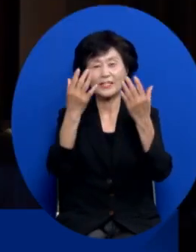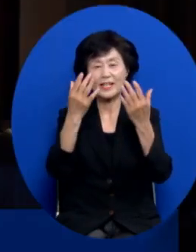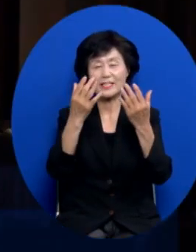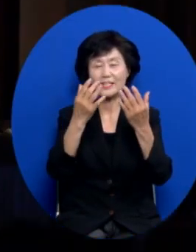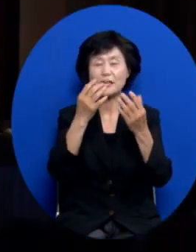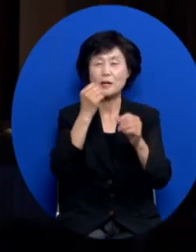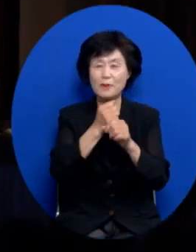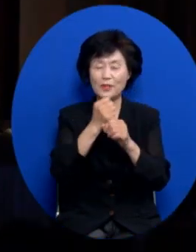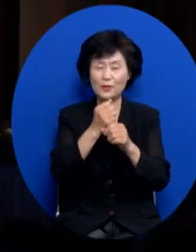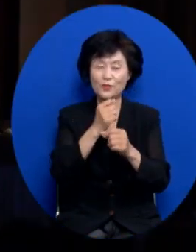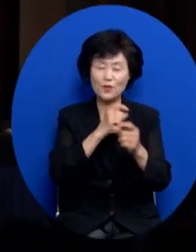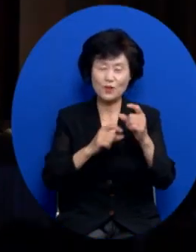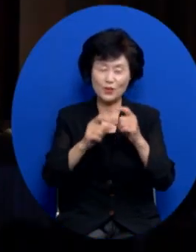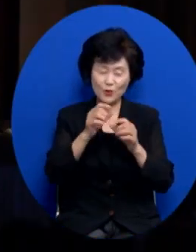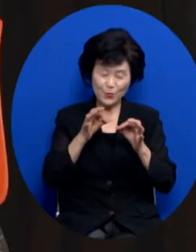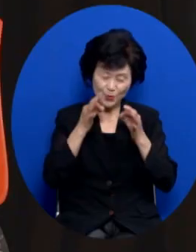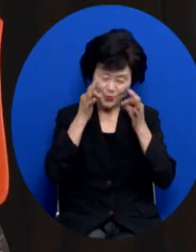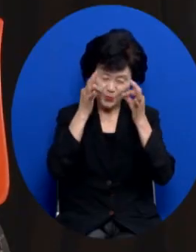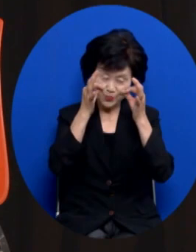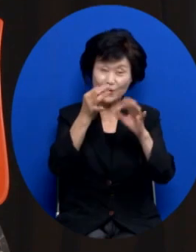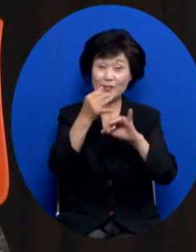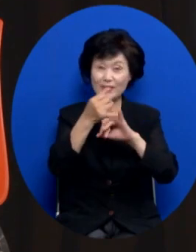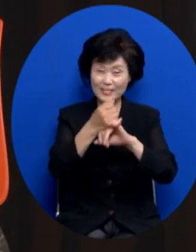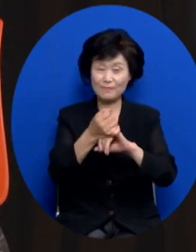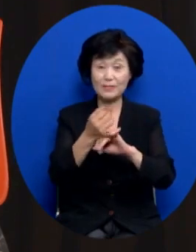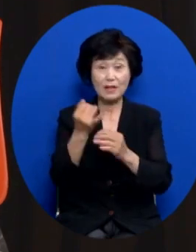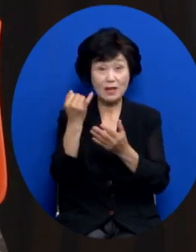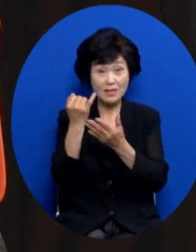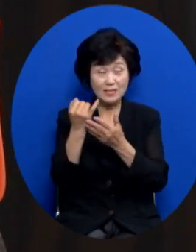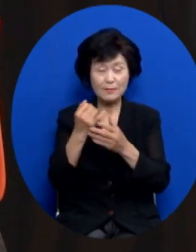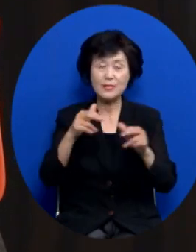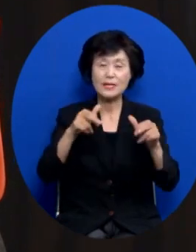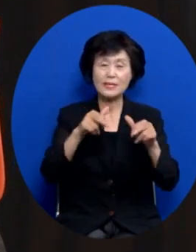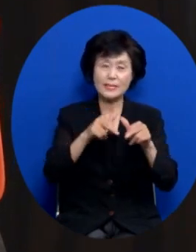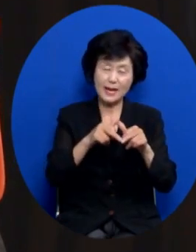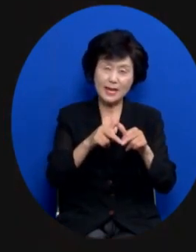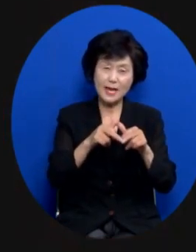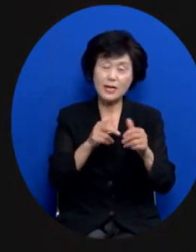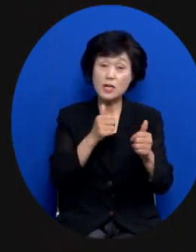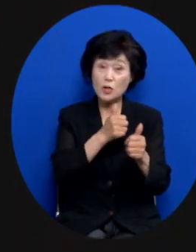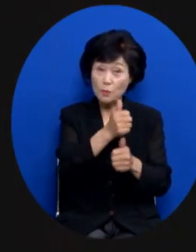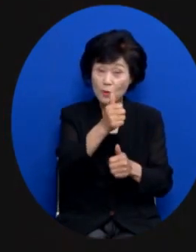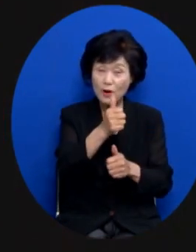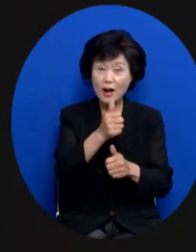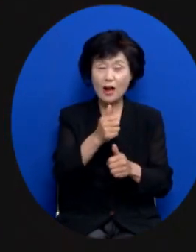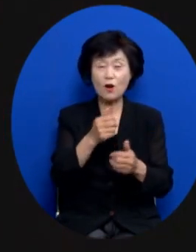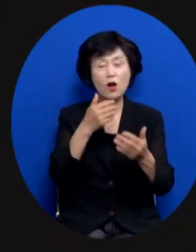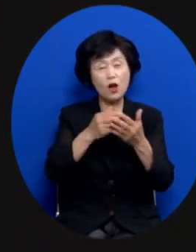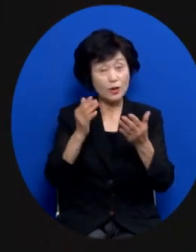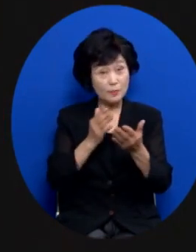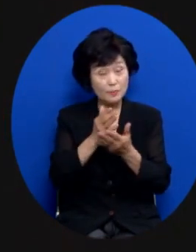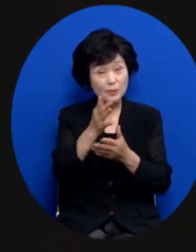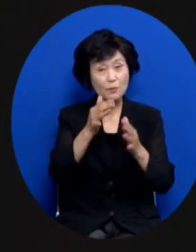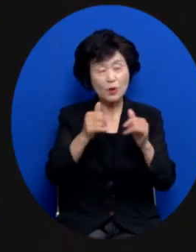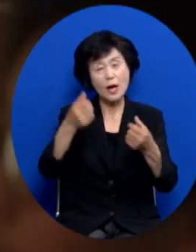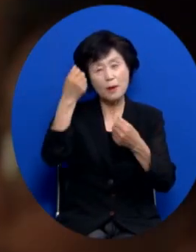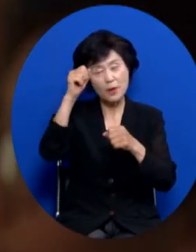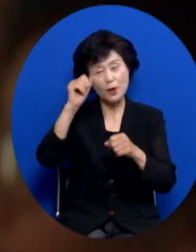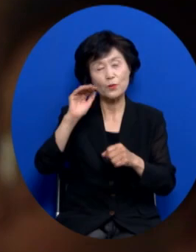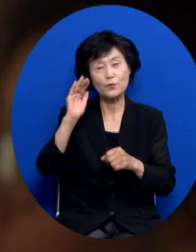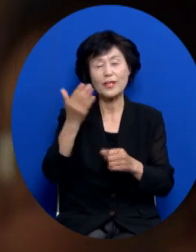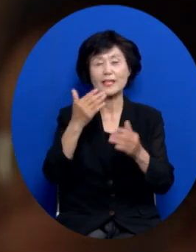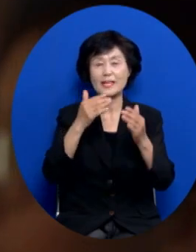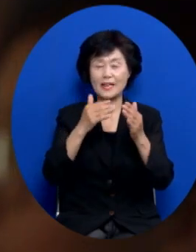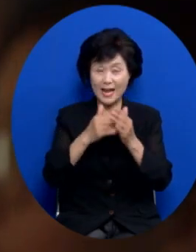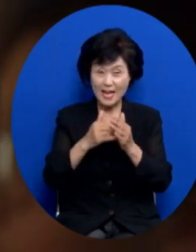이번 행사에서 무대에 오른 정은혜 작가는 장애의 아픔을 딛고 작가와 배우가 되기까지의 과정을 전하며